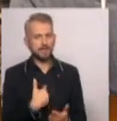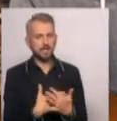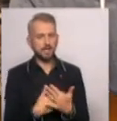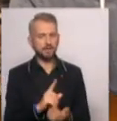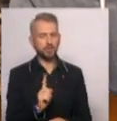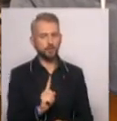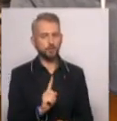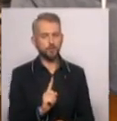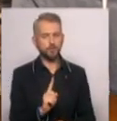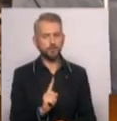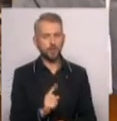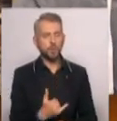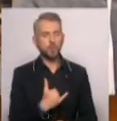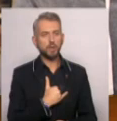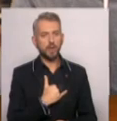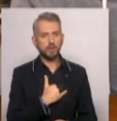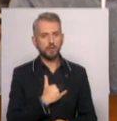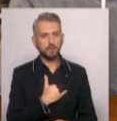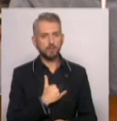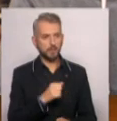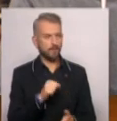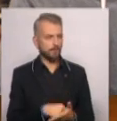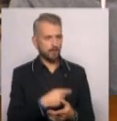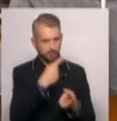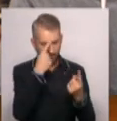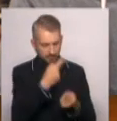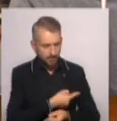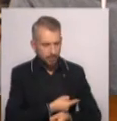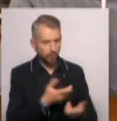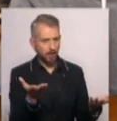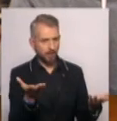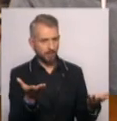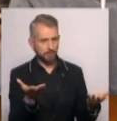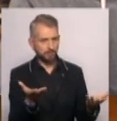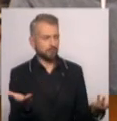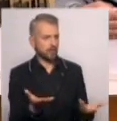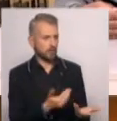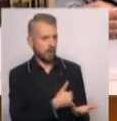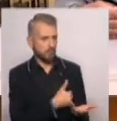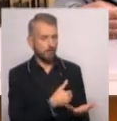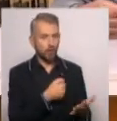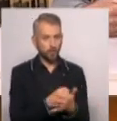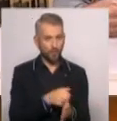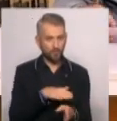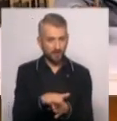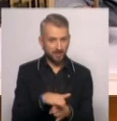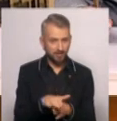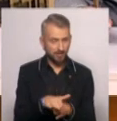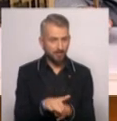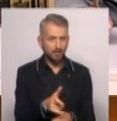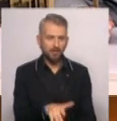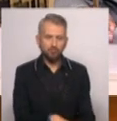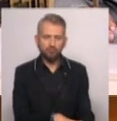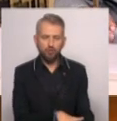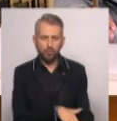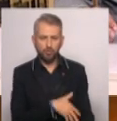що у нас від декларування якихось намірів до їх втілення дуже тривалий